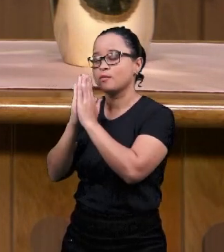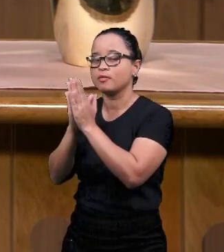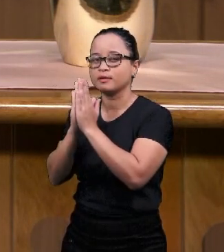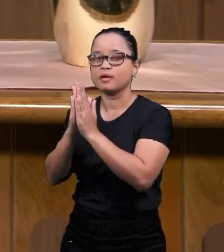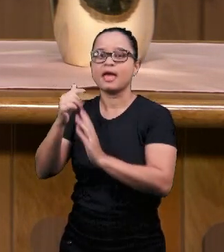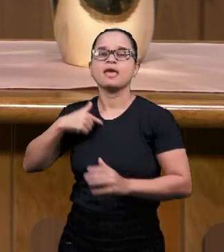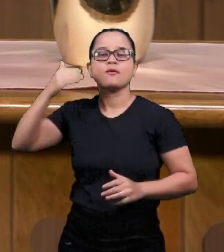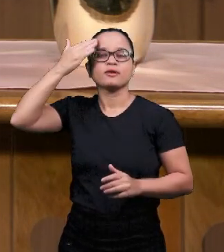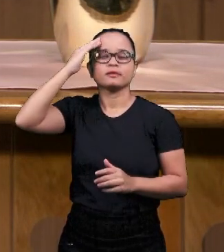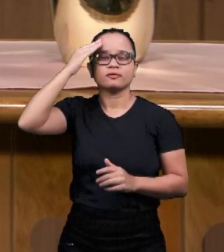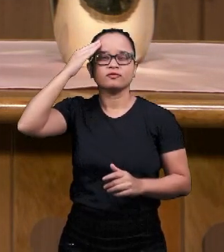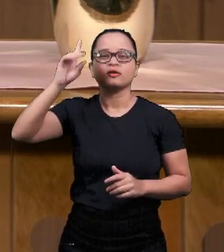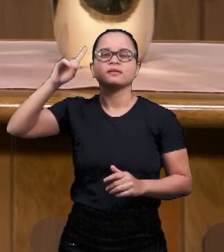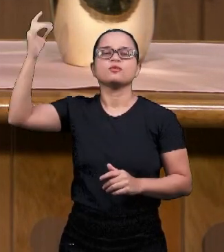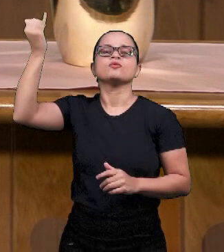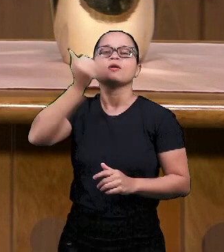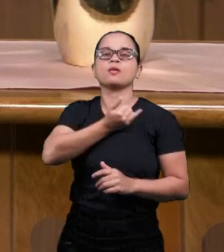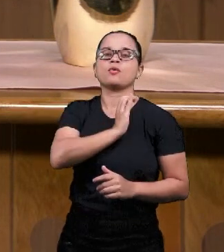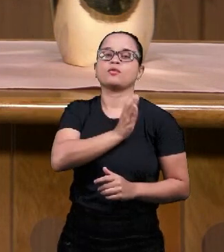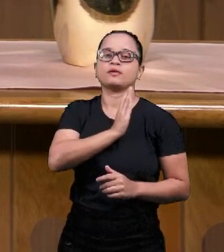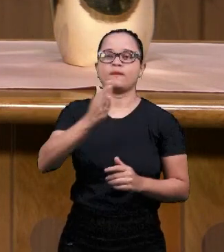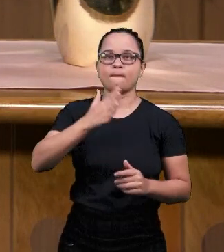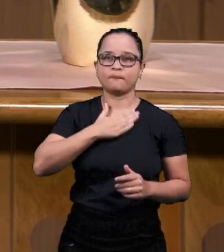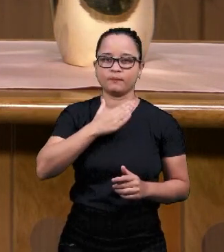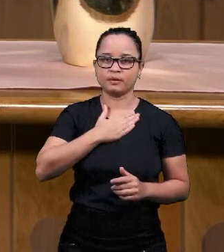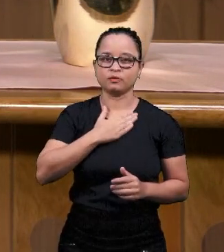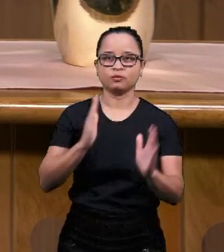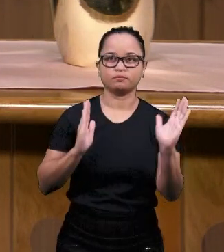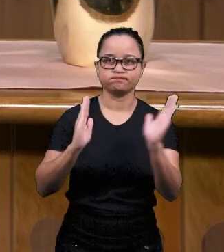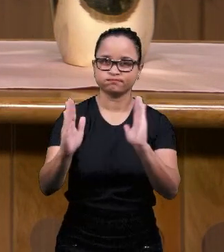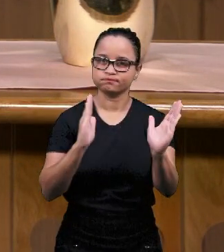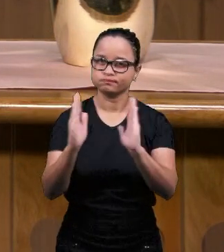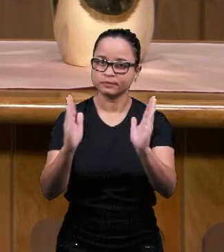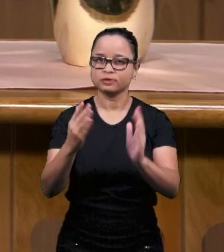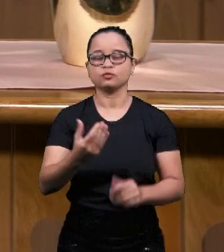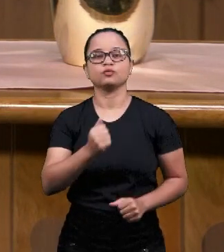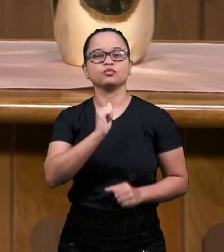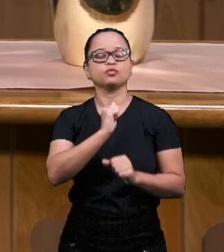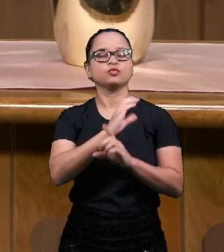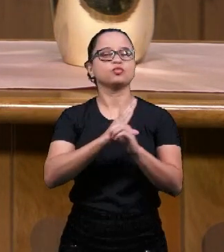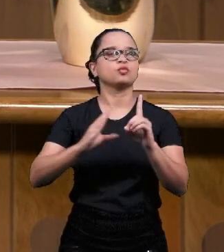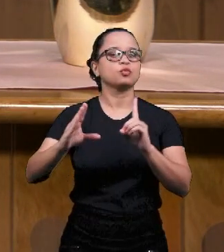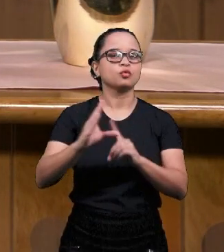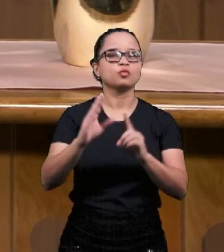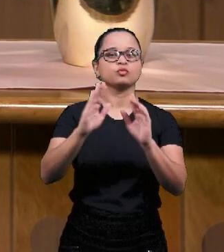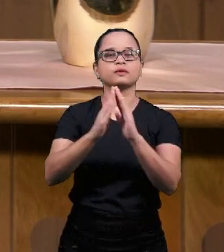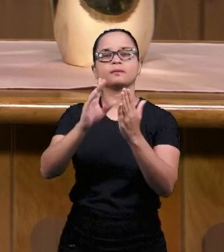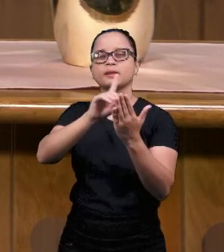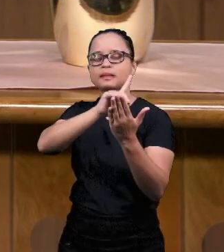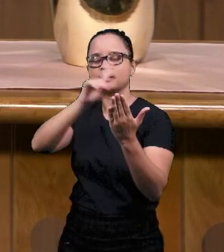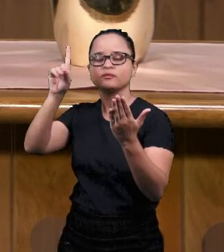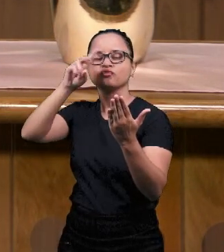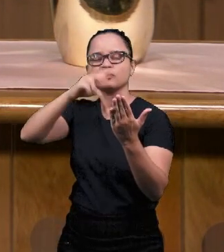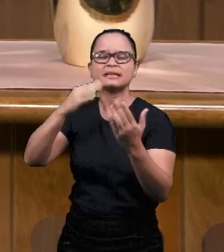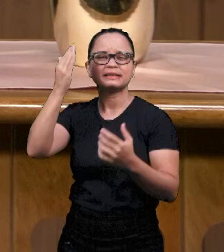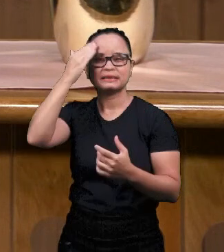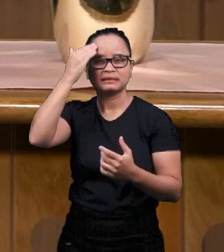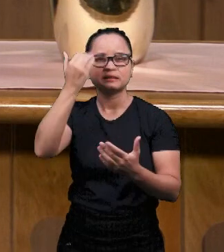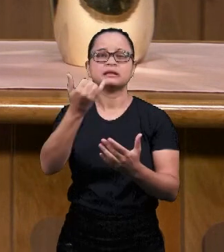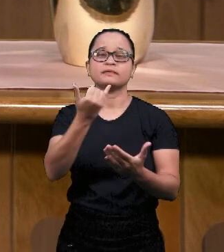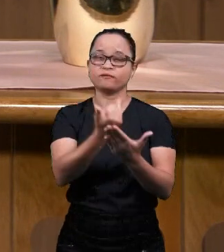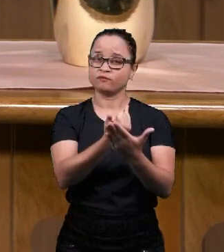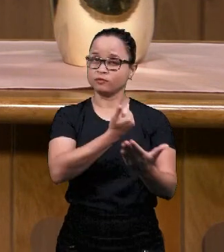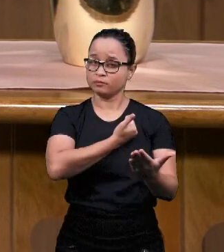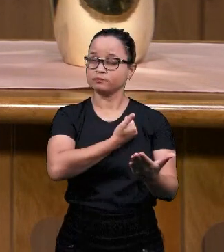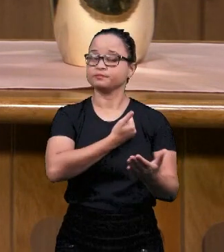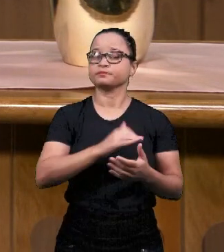желаете молитвы. Я понял, что Бог со мной проговорил через хвалу, через слово. Можете позвонить по этому телефону прямо